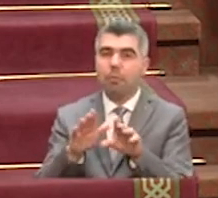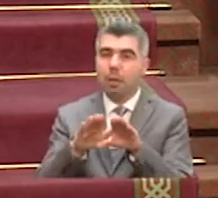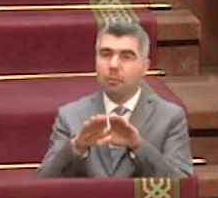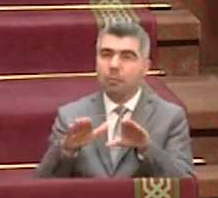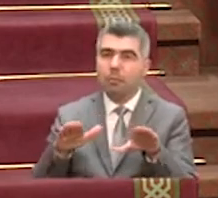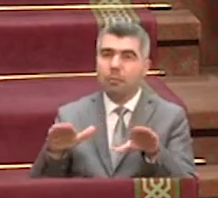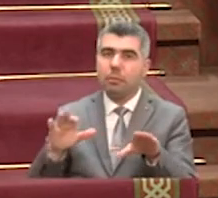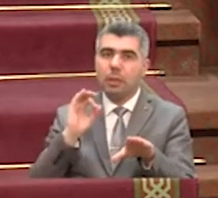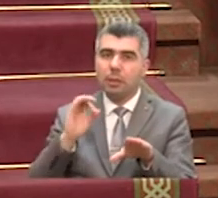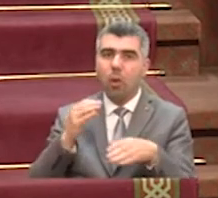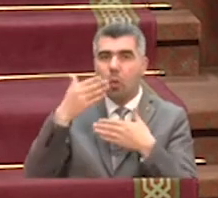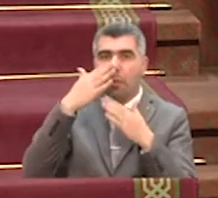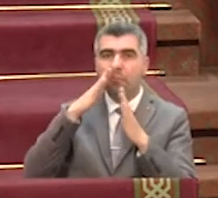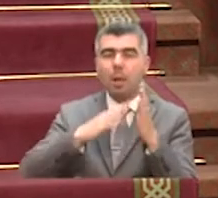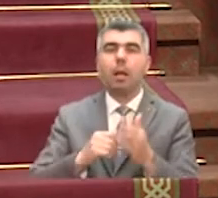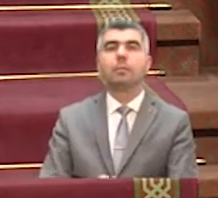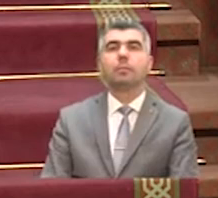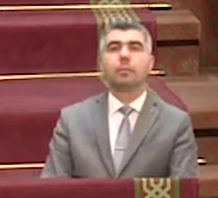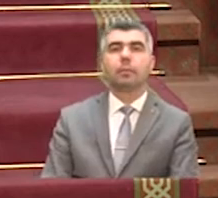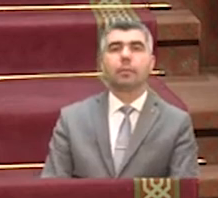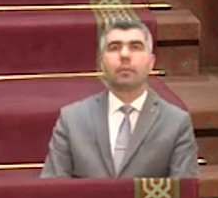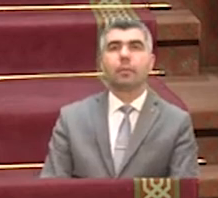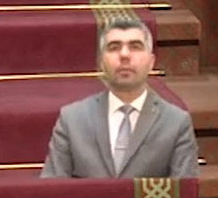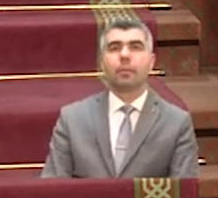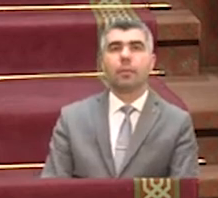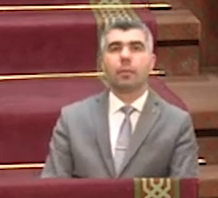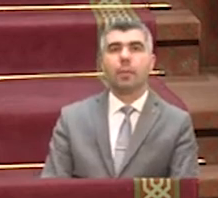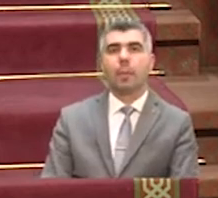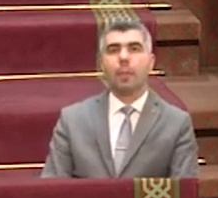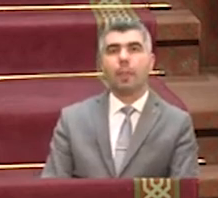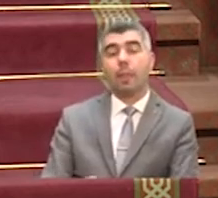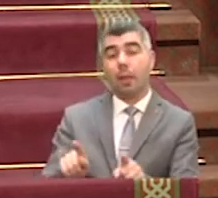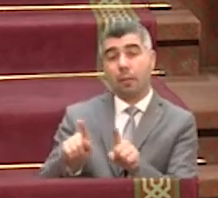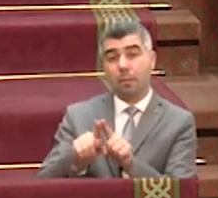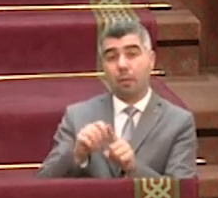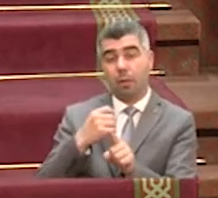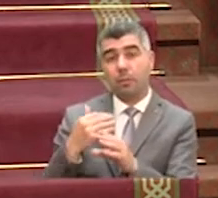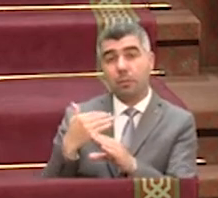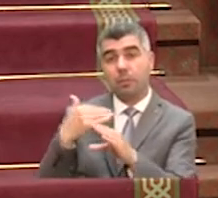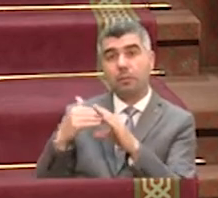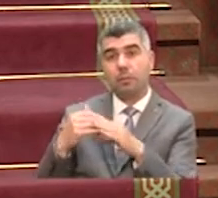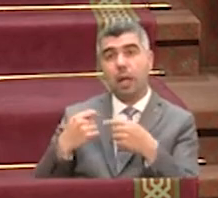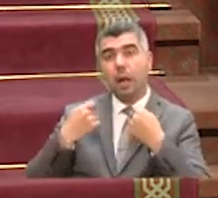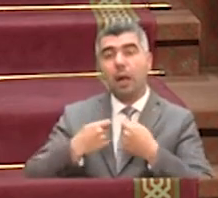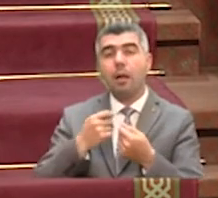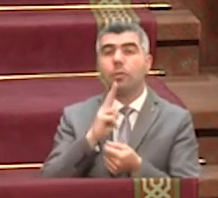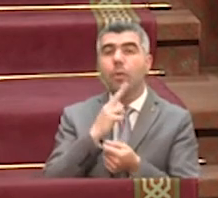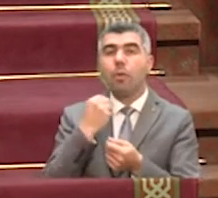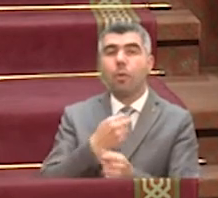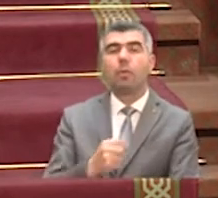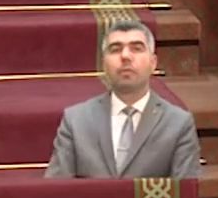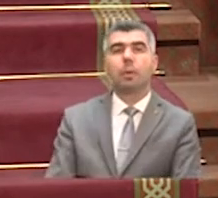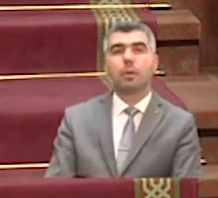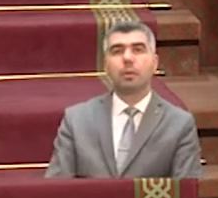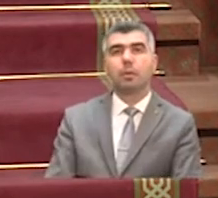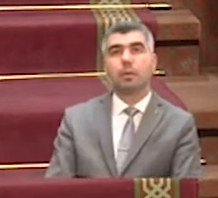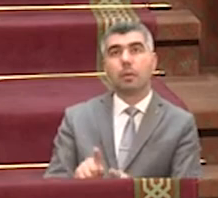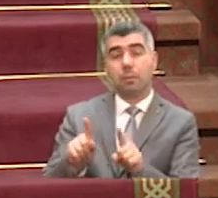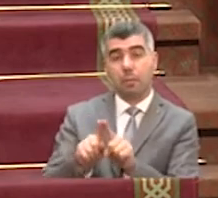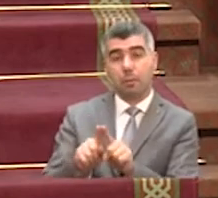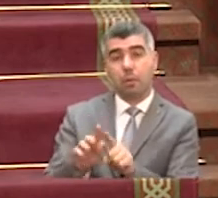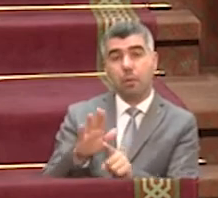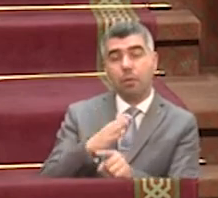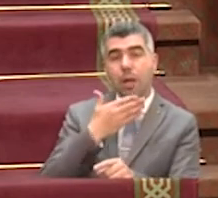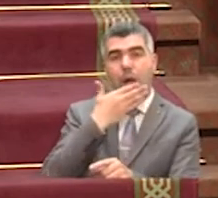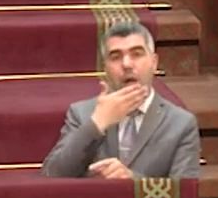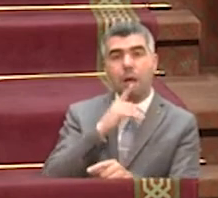هذا الوطن. السيد الوزير المحترم بغينا انه تبلغ رئيس الحكومه بانه نحمد الله